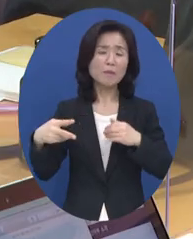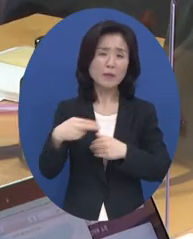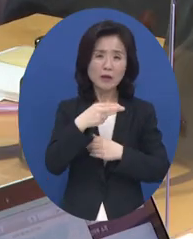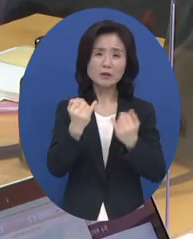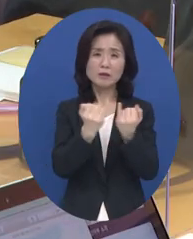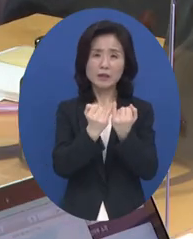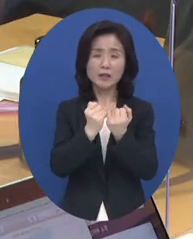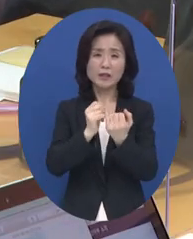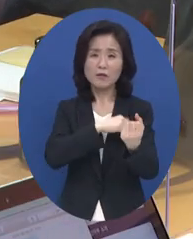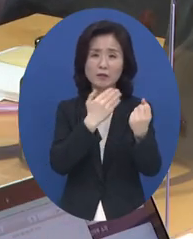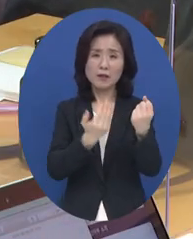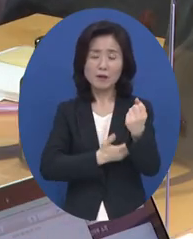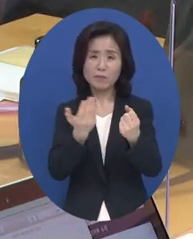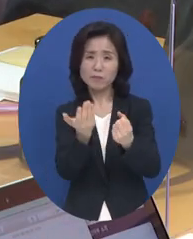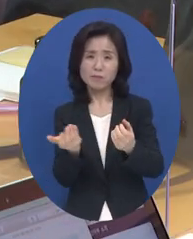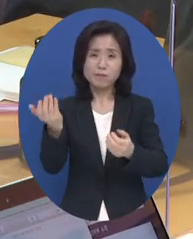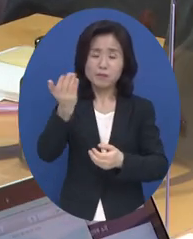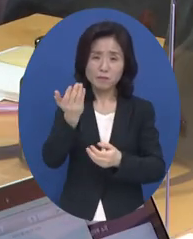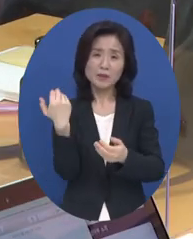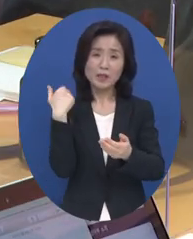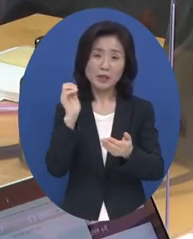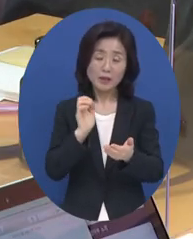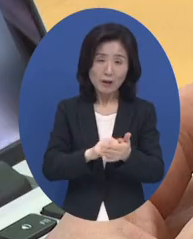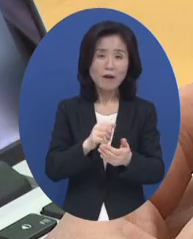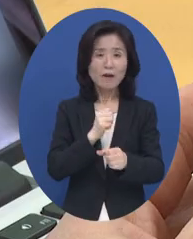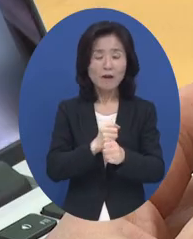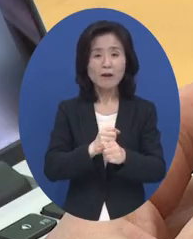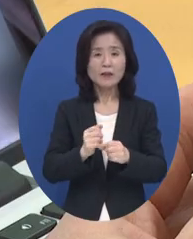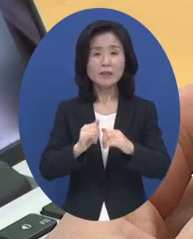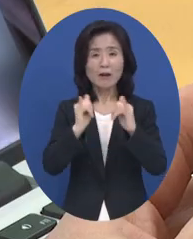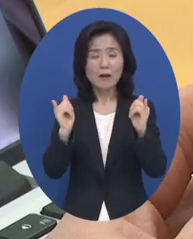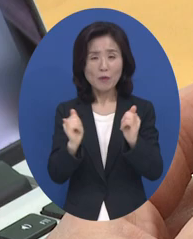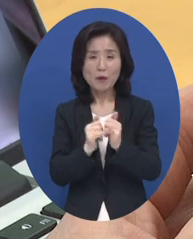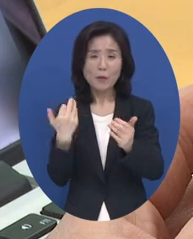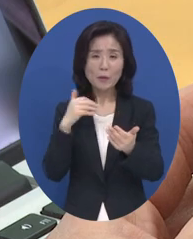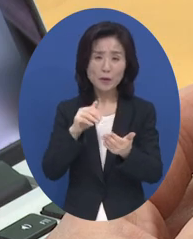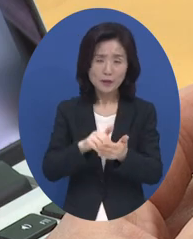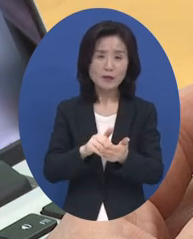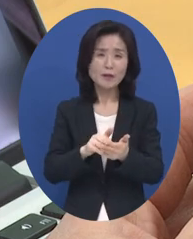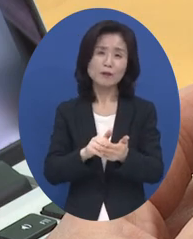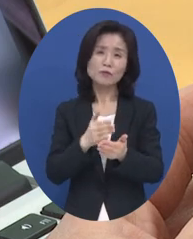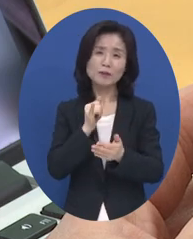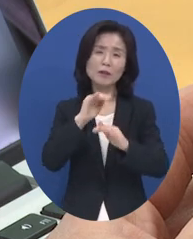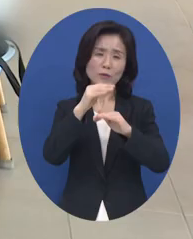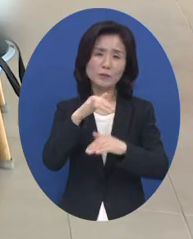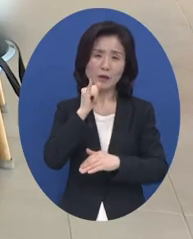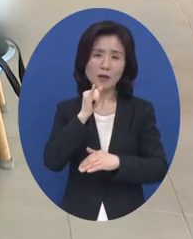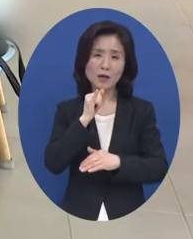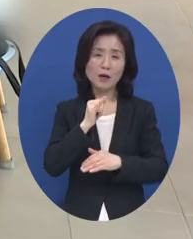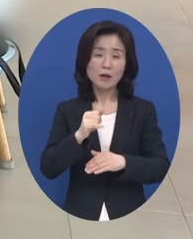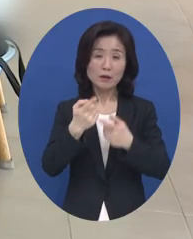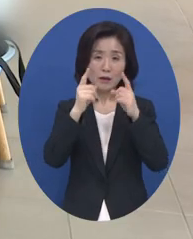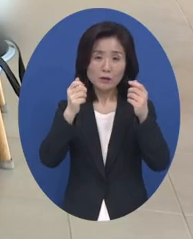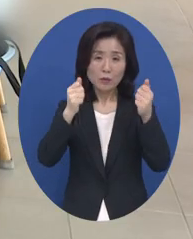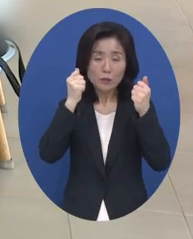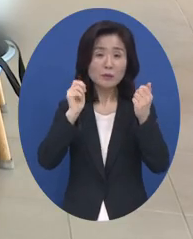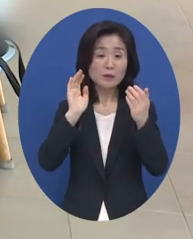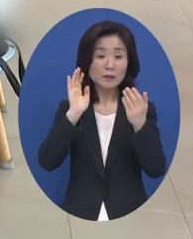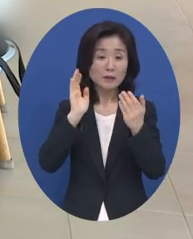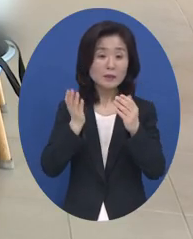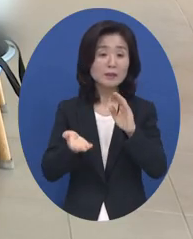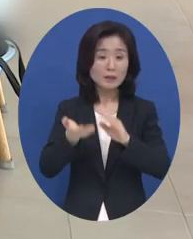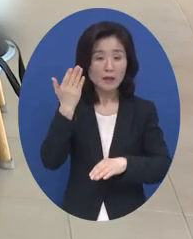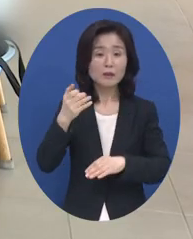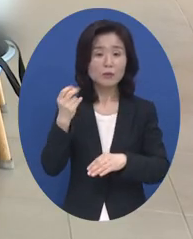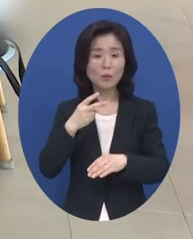역량을 되살려 사회 복귀를 돕는 사업도 알아두면 좋은 내용들입니다. 고학력, 고숙련 직업 훈련 심화